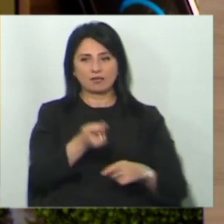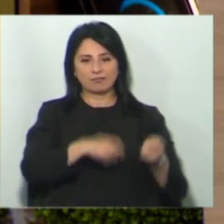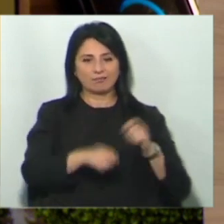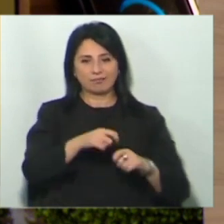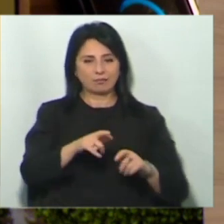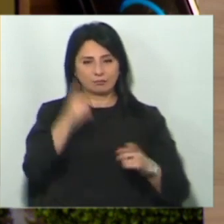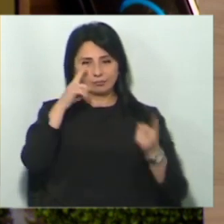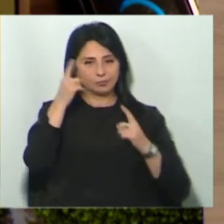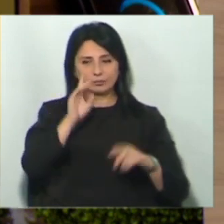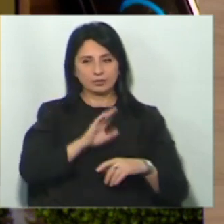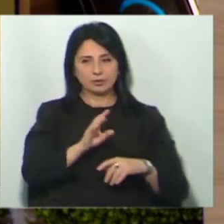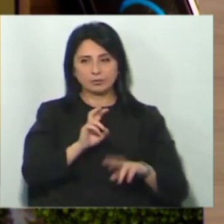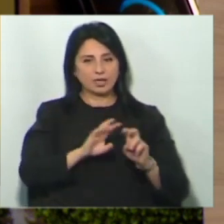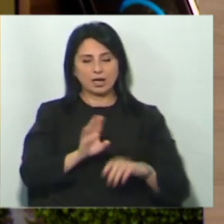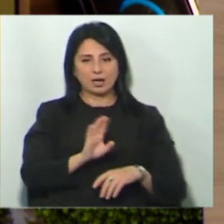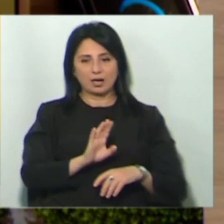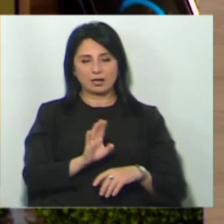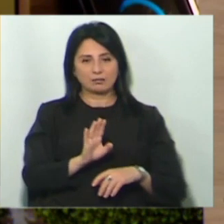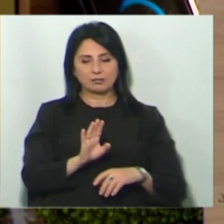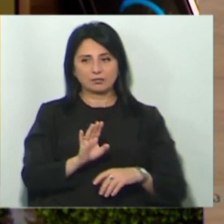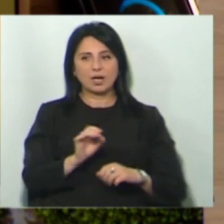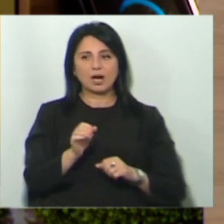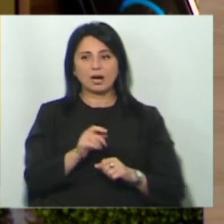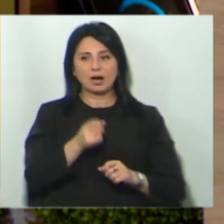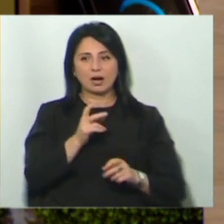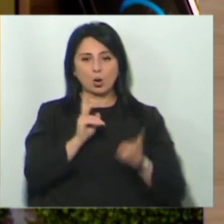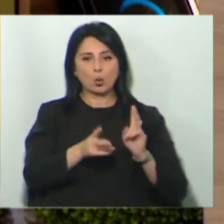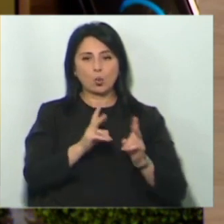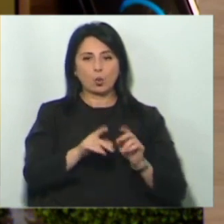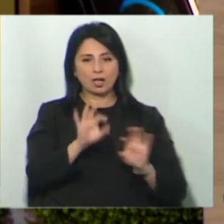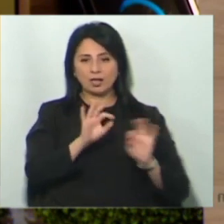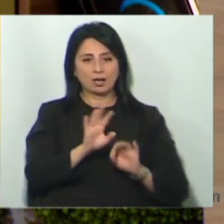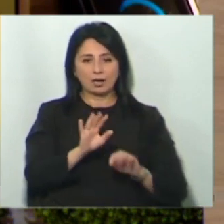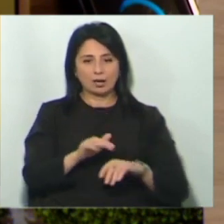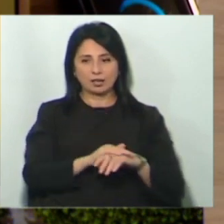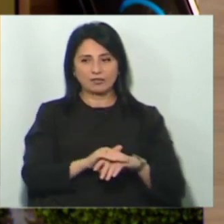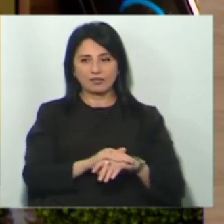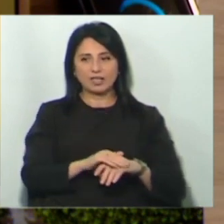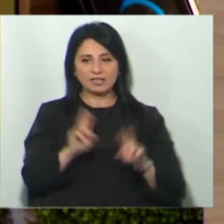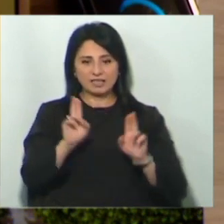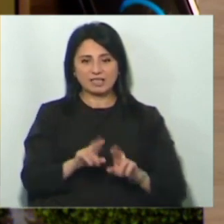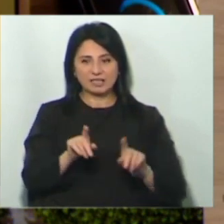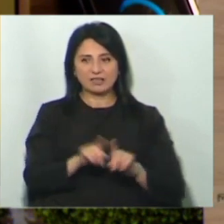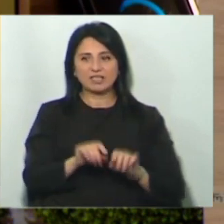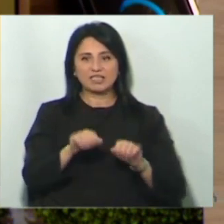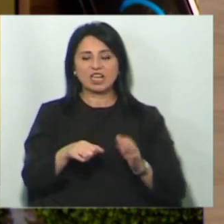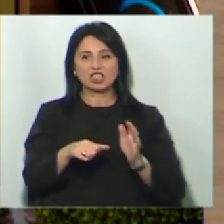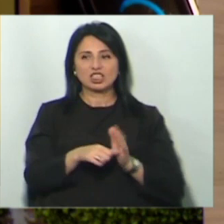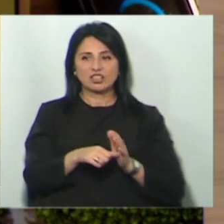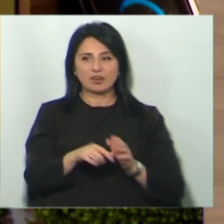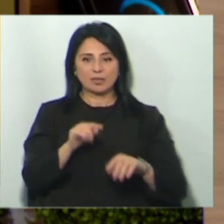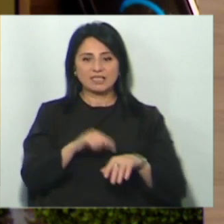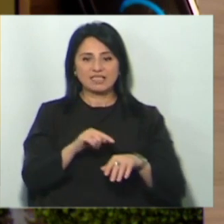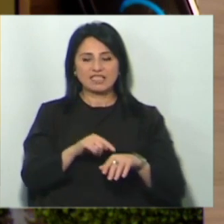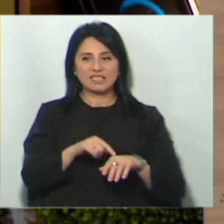ჩვენთვის შემოქმედებით მოძებნელი რამე საშუალებები რეცეპტებიდან დიახ რაღაცა როგორც წესი ესეთ საშუალებები